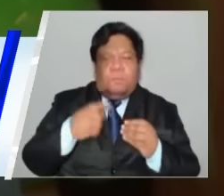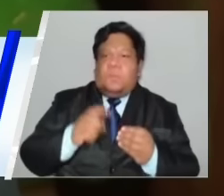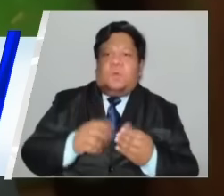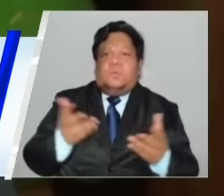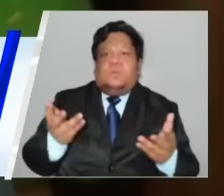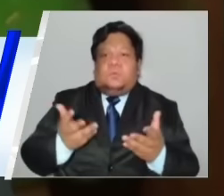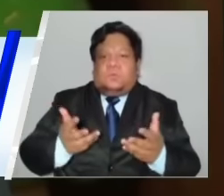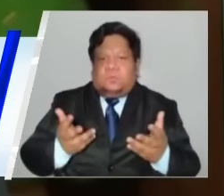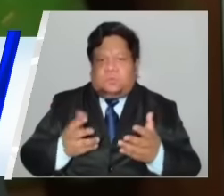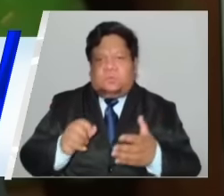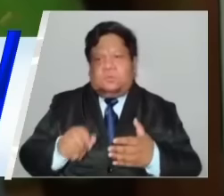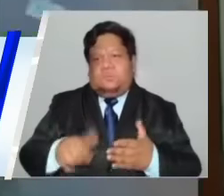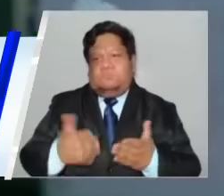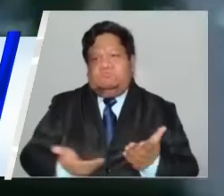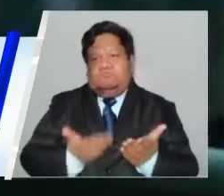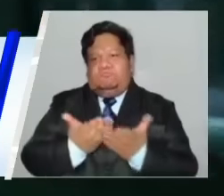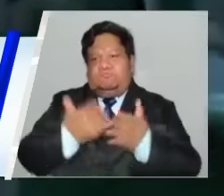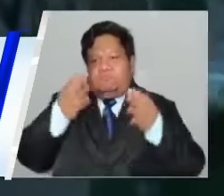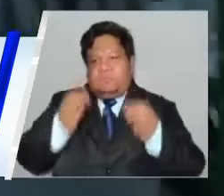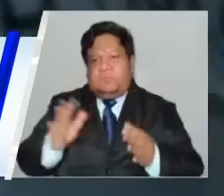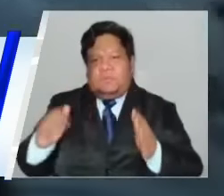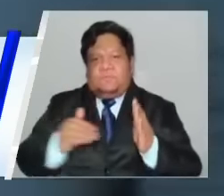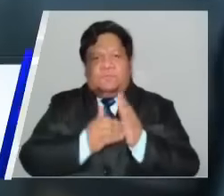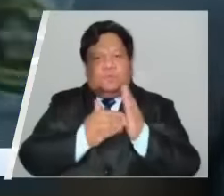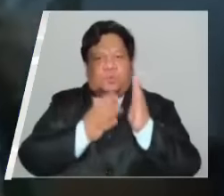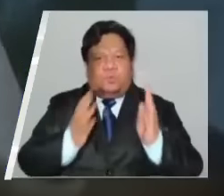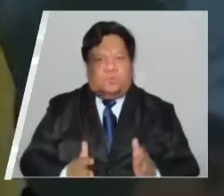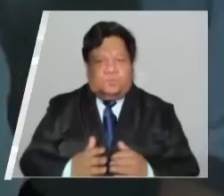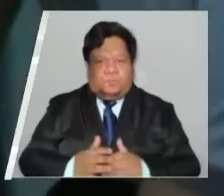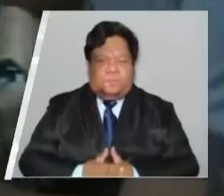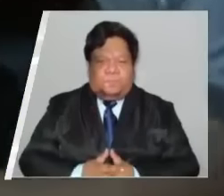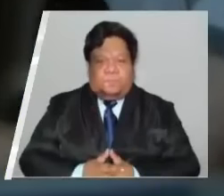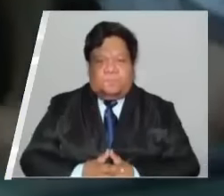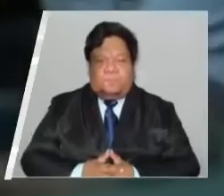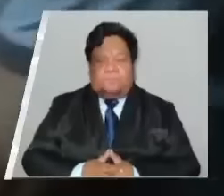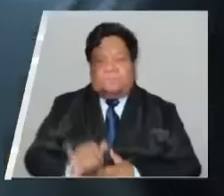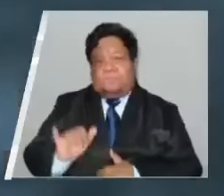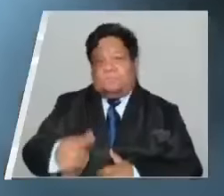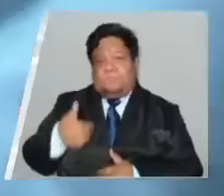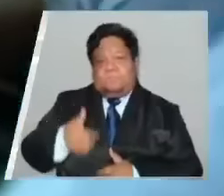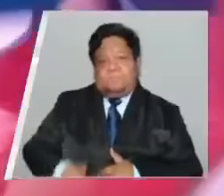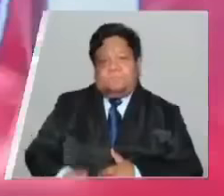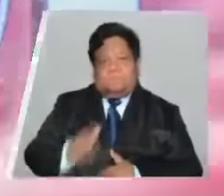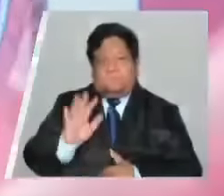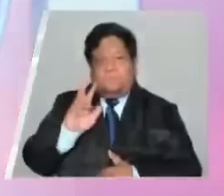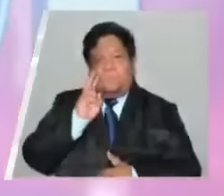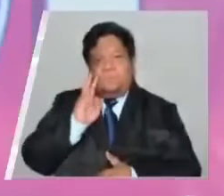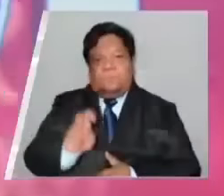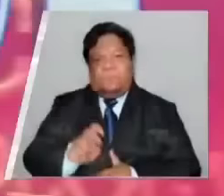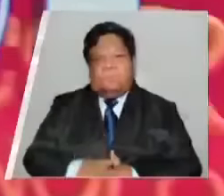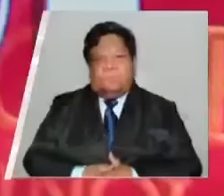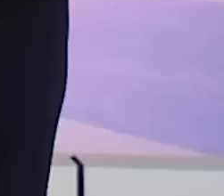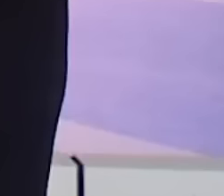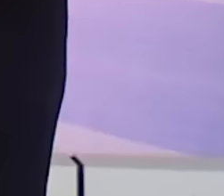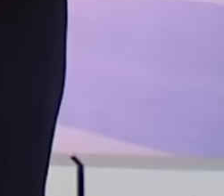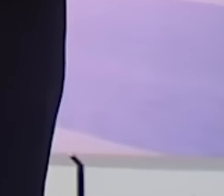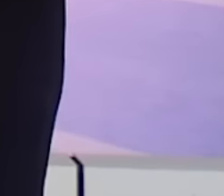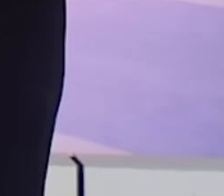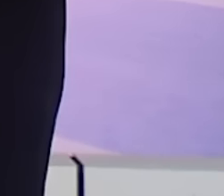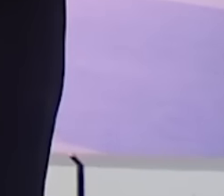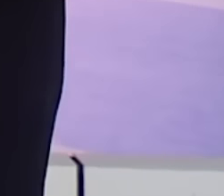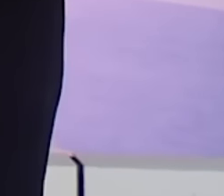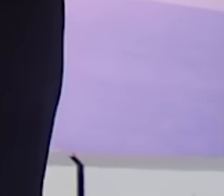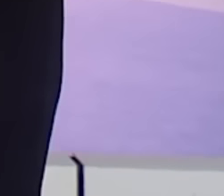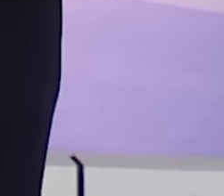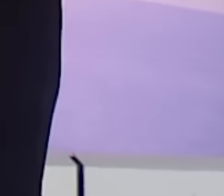ng fiscal. Para sa GMA Integrated News, June Veneracion ang inyong saksi.